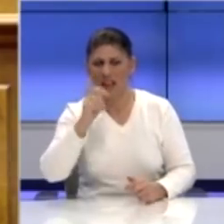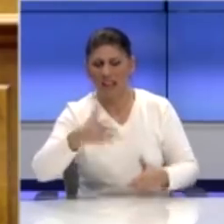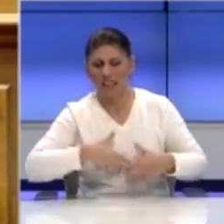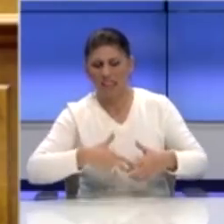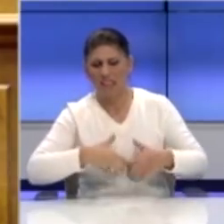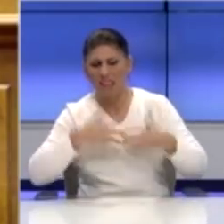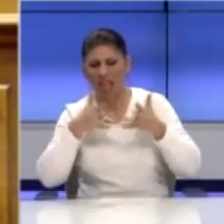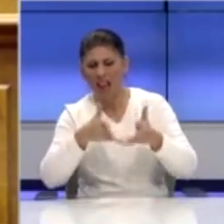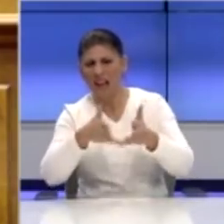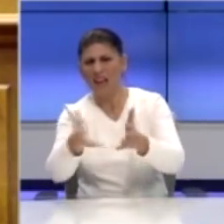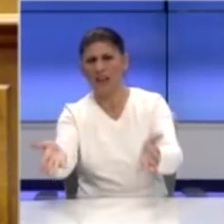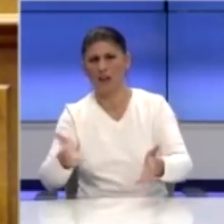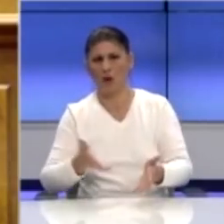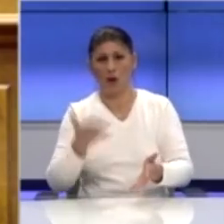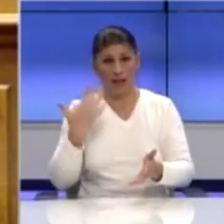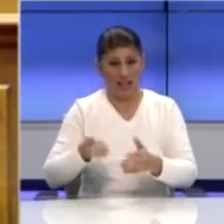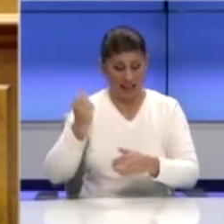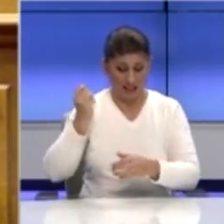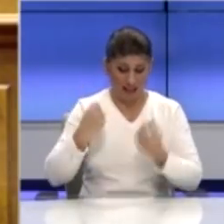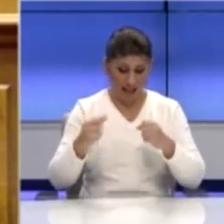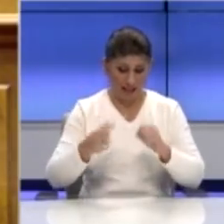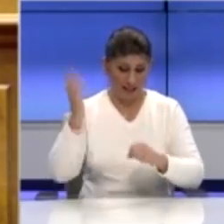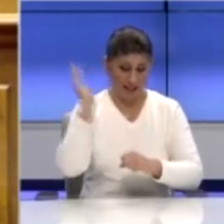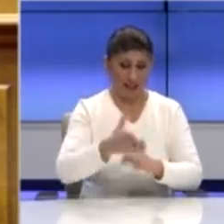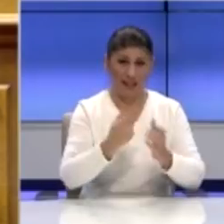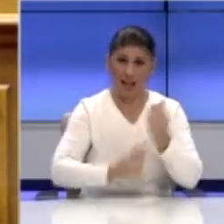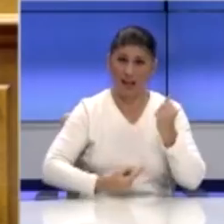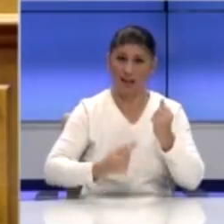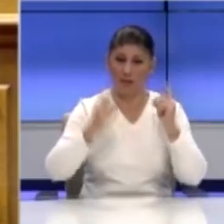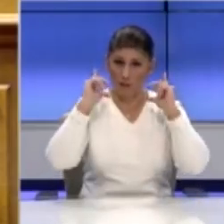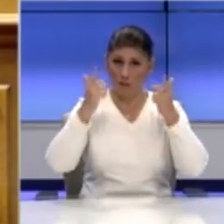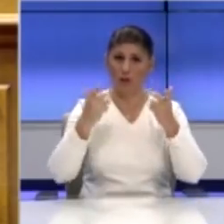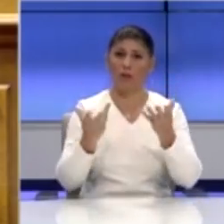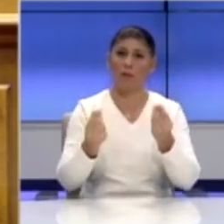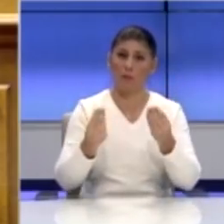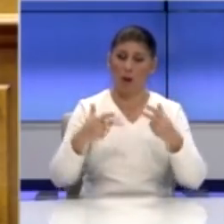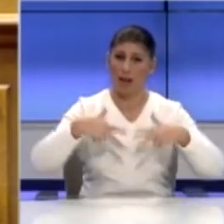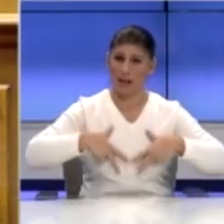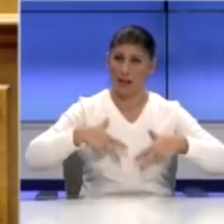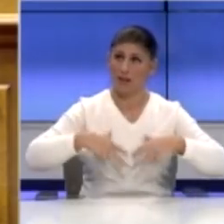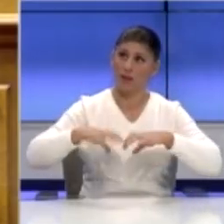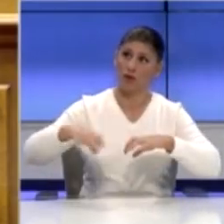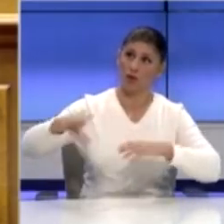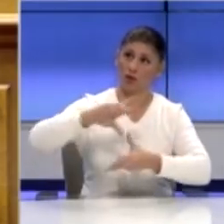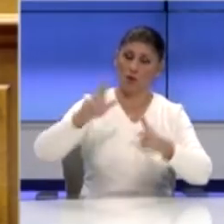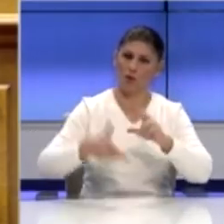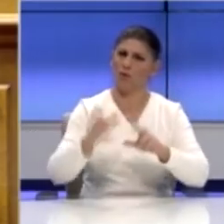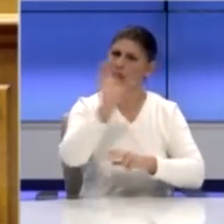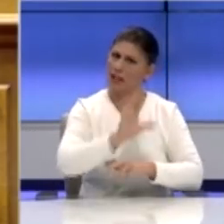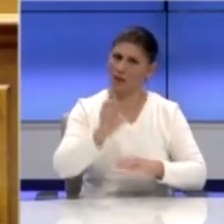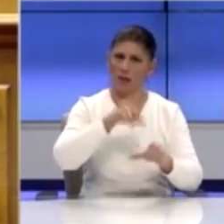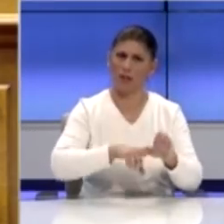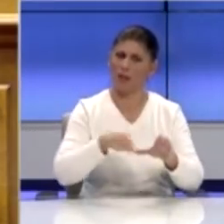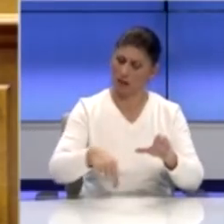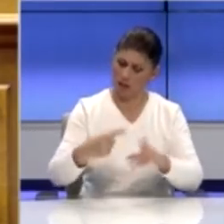γελίο έχει καταντήσει να ασκείτε κυρώσεις για έλλειψη δημοκρατίας σε διάφορα κράτη ανά τον κόσμο και ως Ευρωπαϊκή